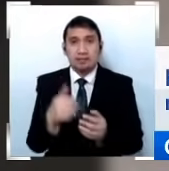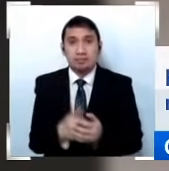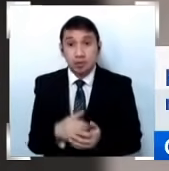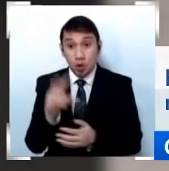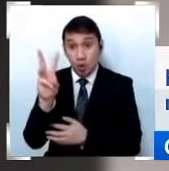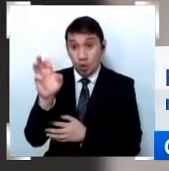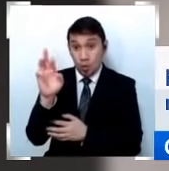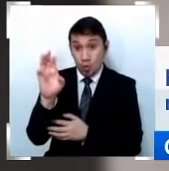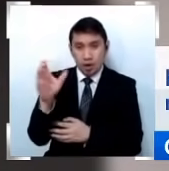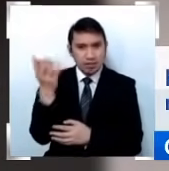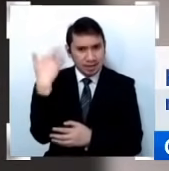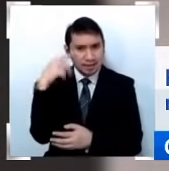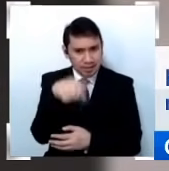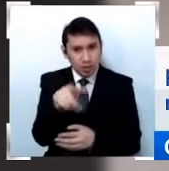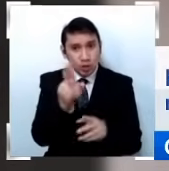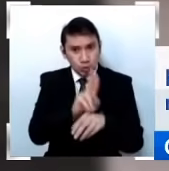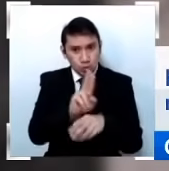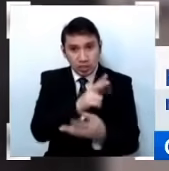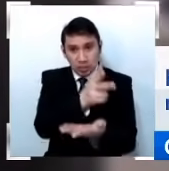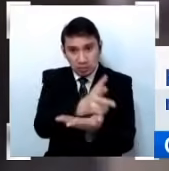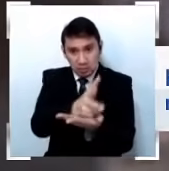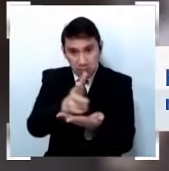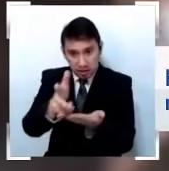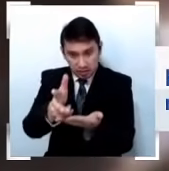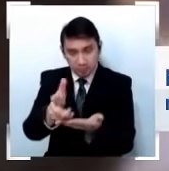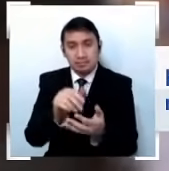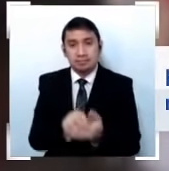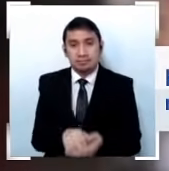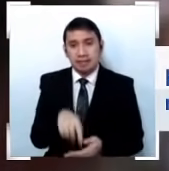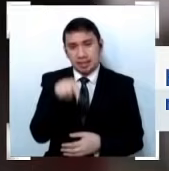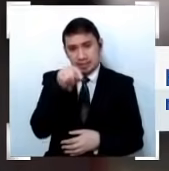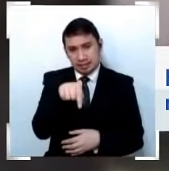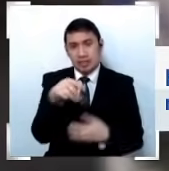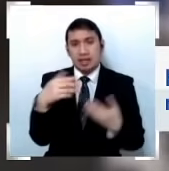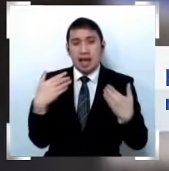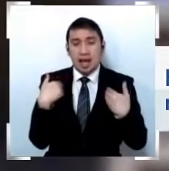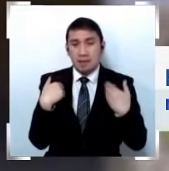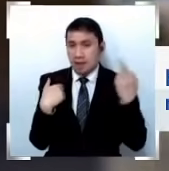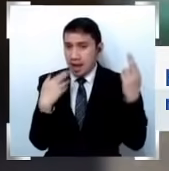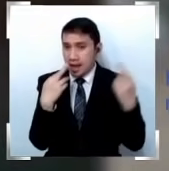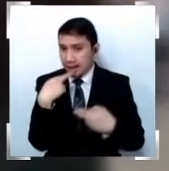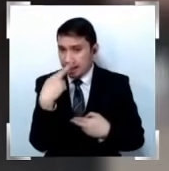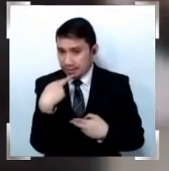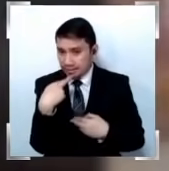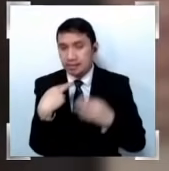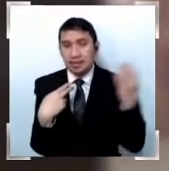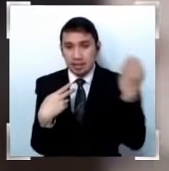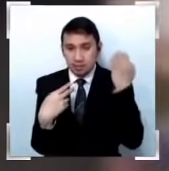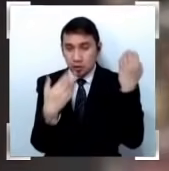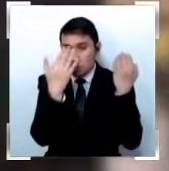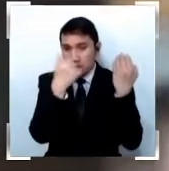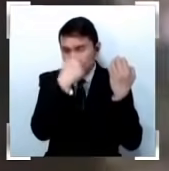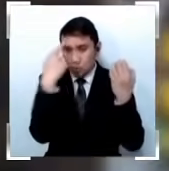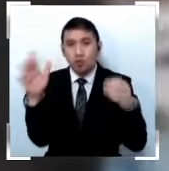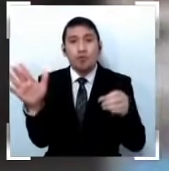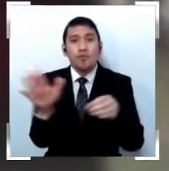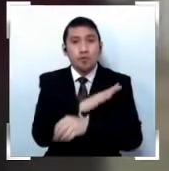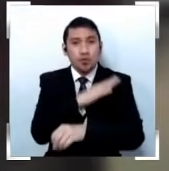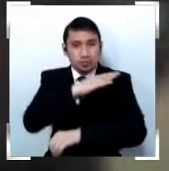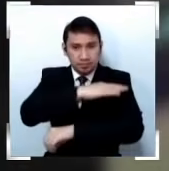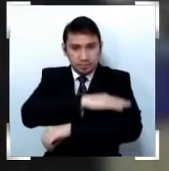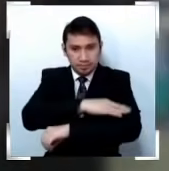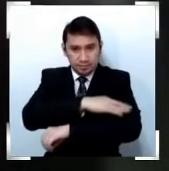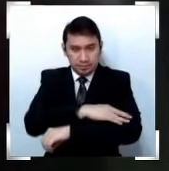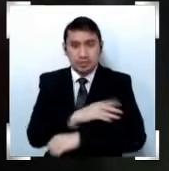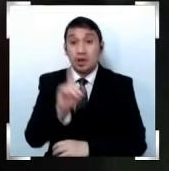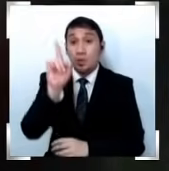mga ambulansya. Isinailalim na ito sa code red dahil high risk na ang kanilang bed capacity. May mahigit 1,000 pang aktibong kaso